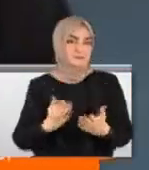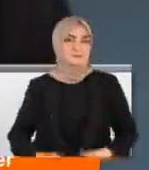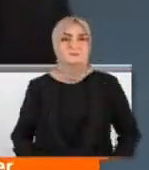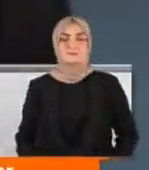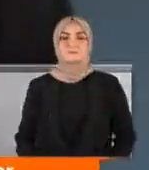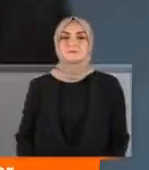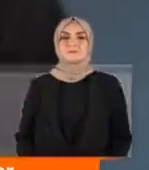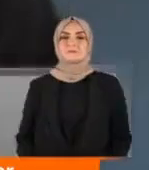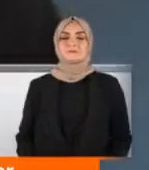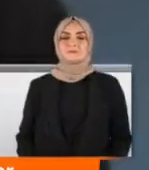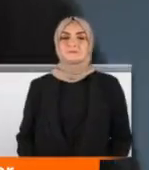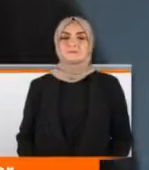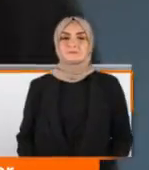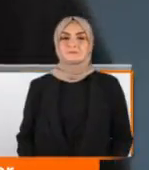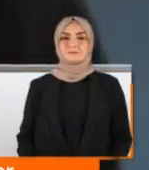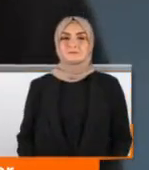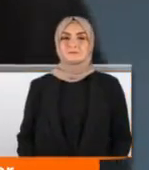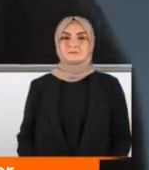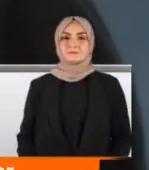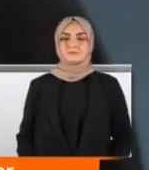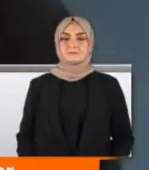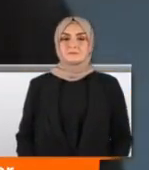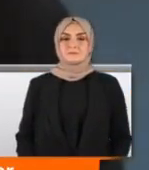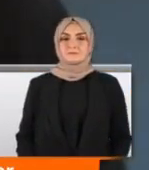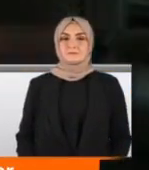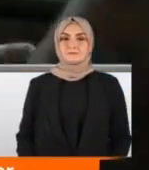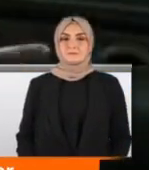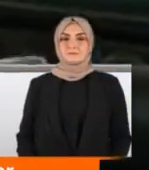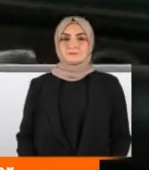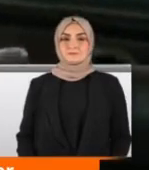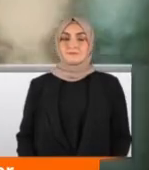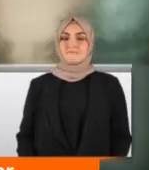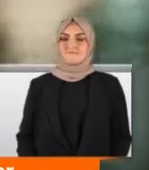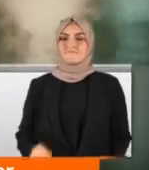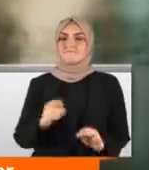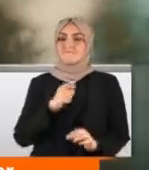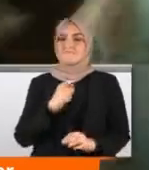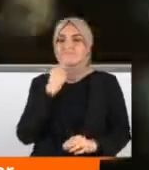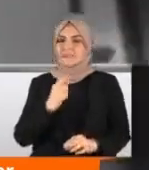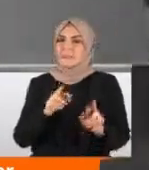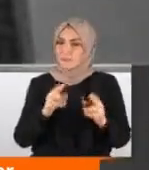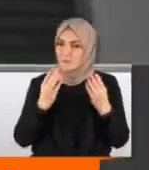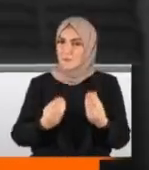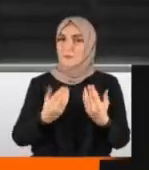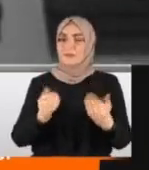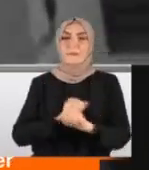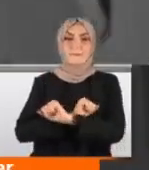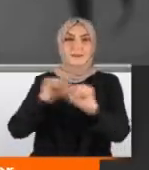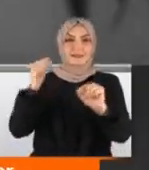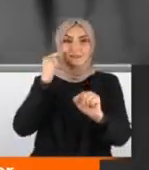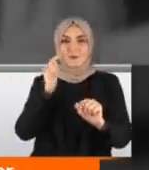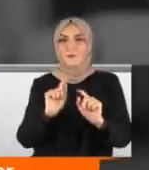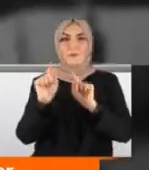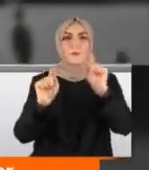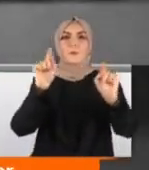Bütün hazırlıklarımızı yaptık ama tabii ki her şey her zaman planlandığı gibi olmuyor setlerde. Öyle de oldu. Ama patlamayla birlikte çıkan kıvılcımlar